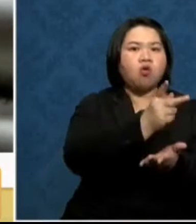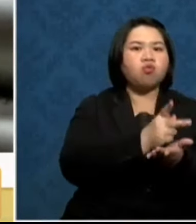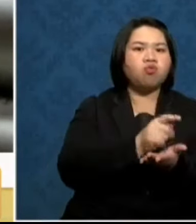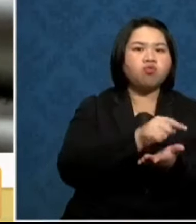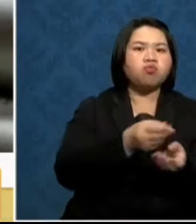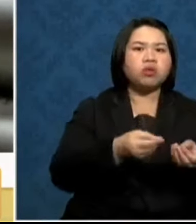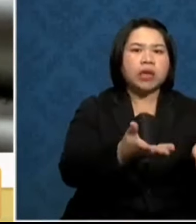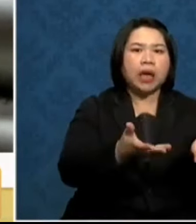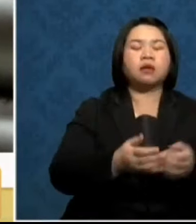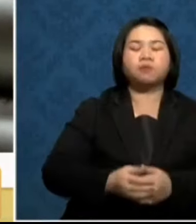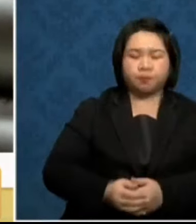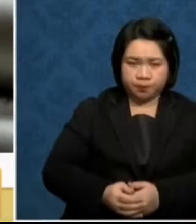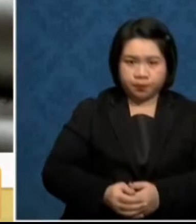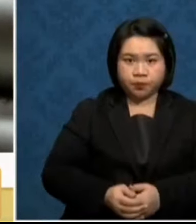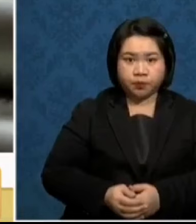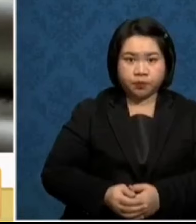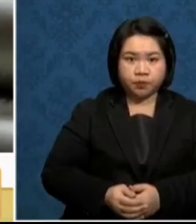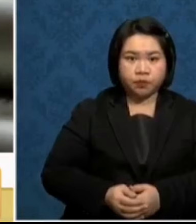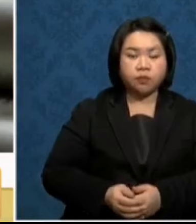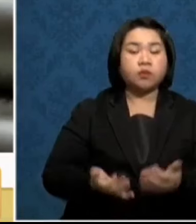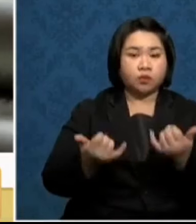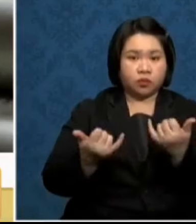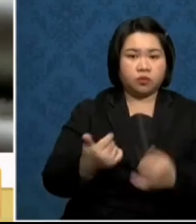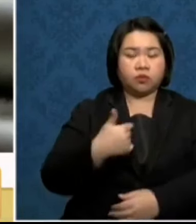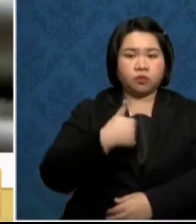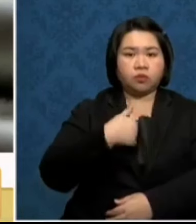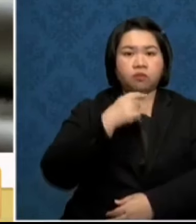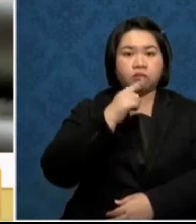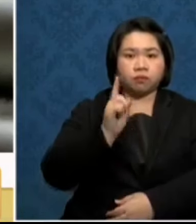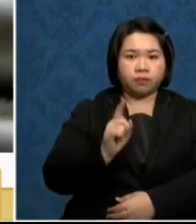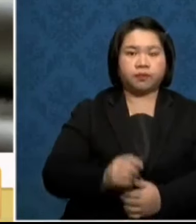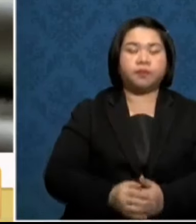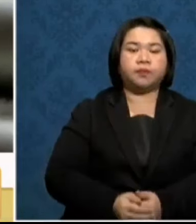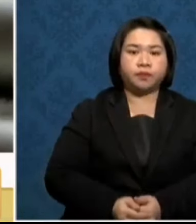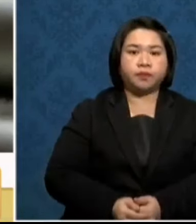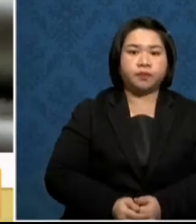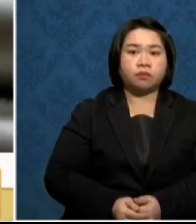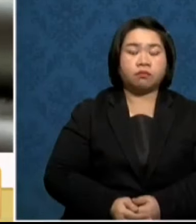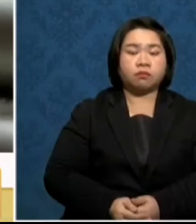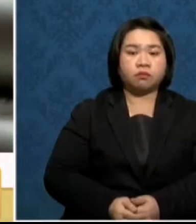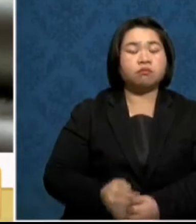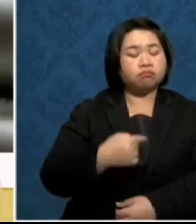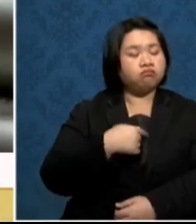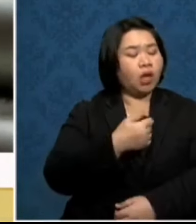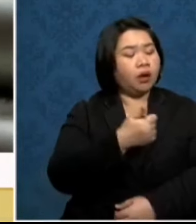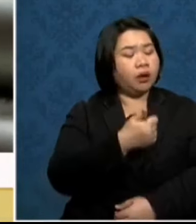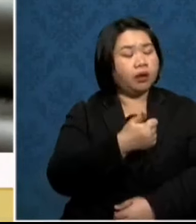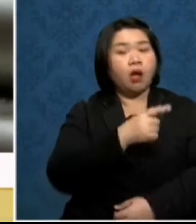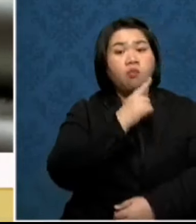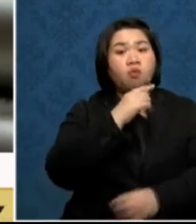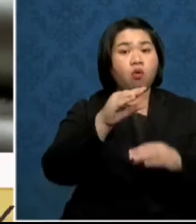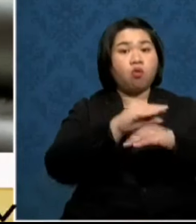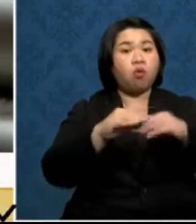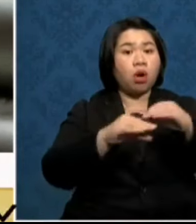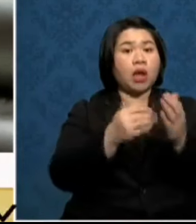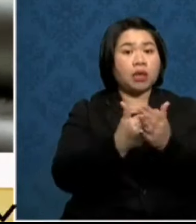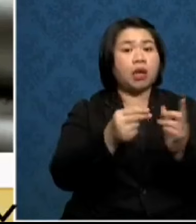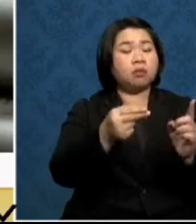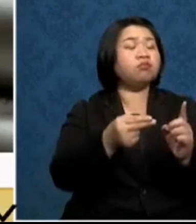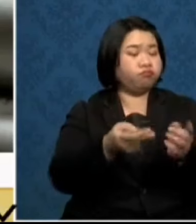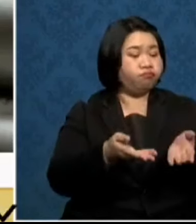อนุญาตที่จะย้ำว่าผมไม่เคยต่อต้านโครงการิิอ